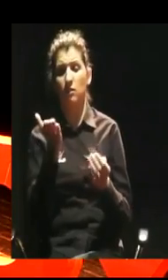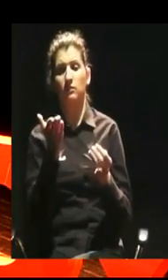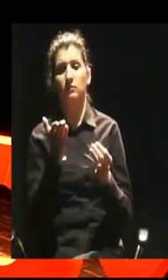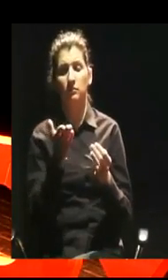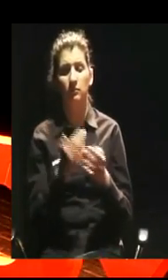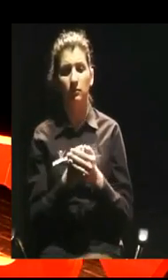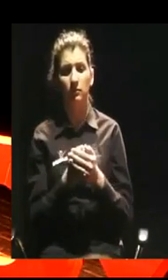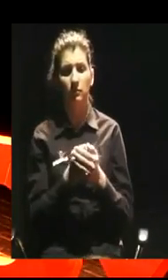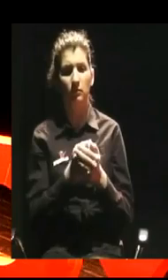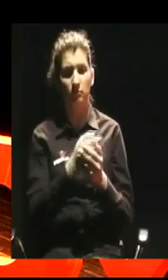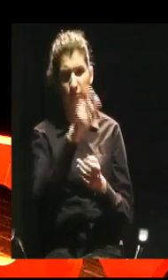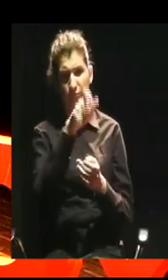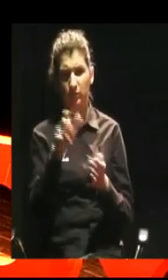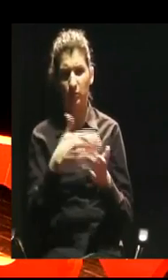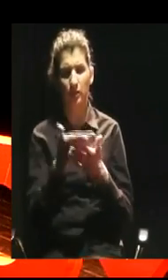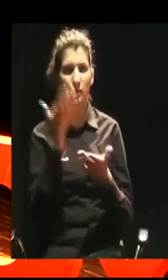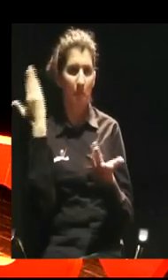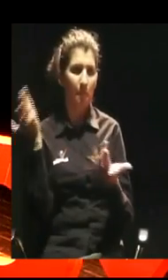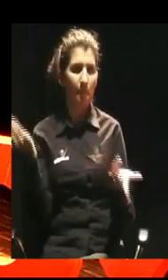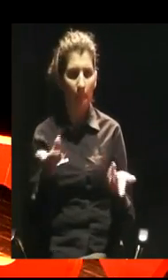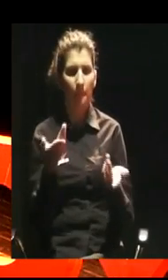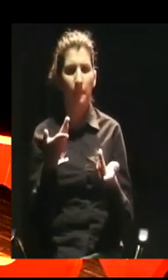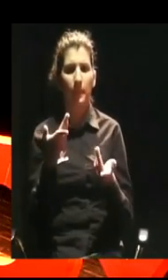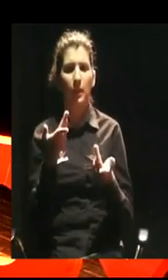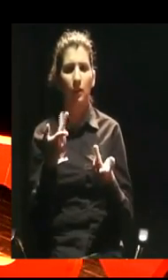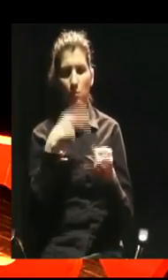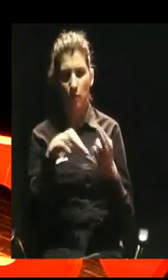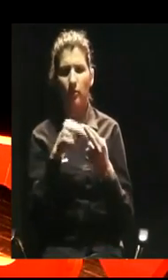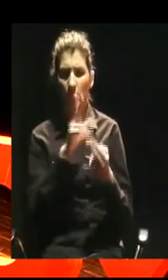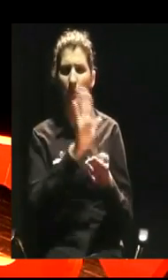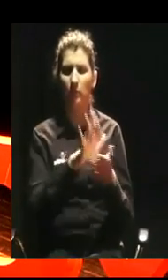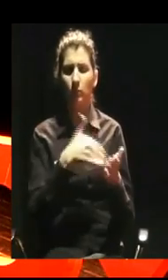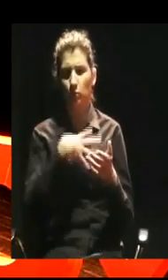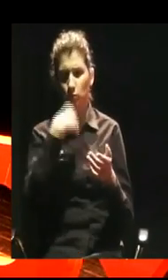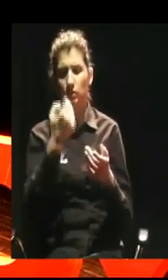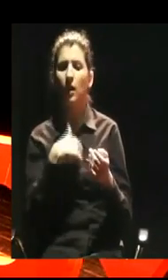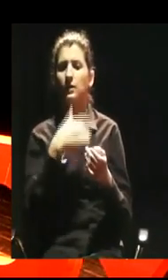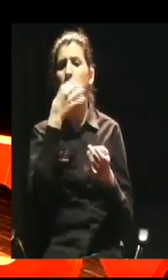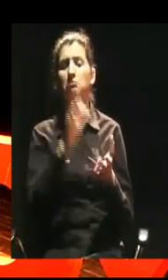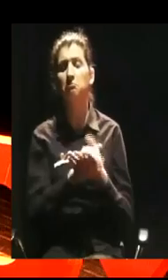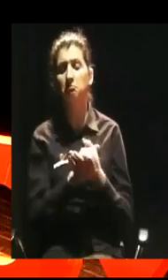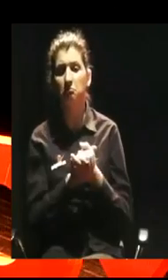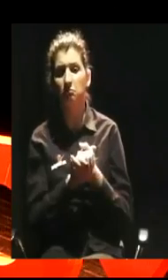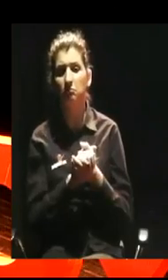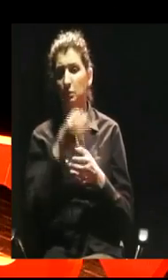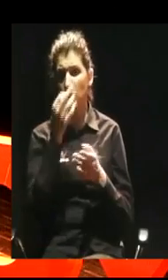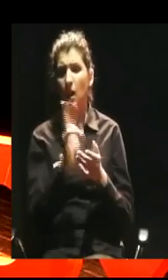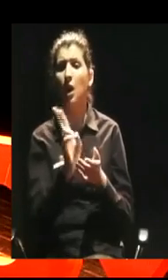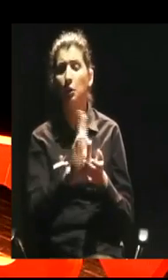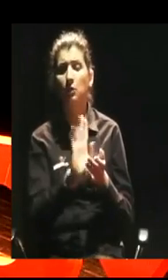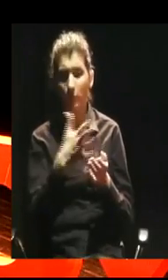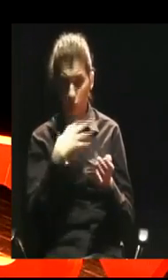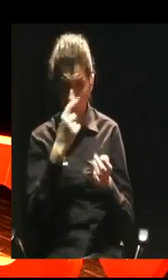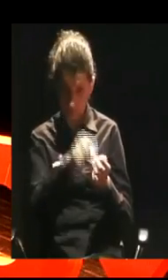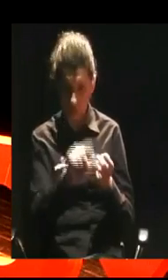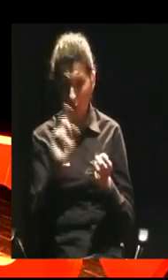kto tych, którzy na przykład byliby skłonni powiedzieć, że mają duszę, no to gdybym zapytał, kto ma